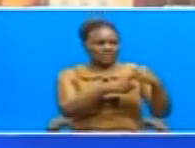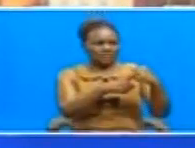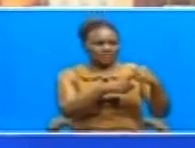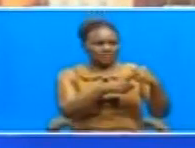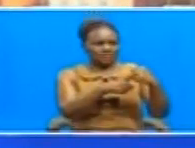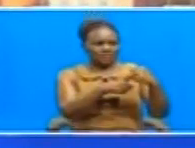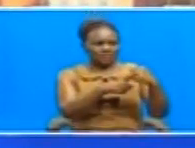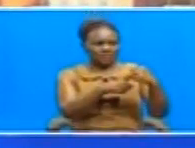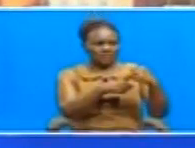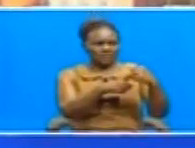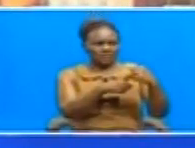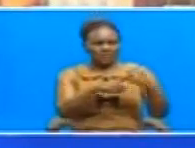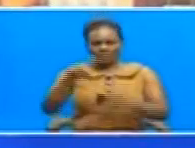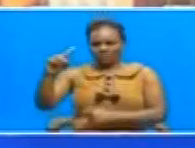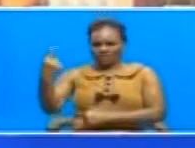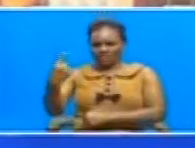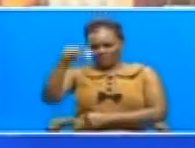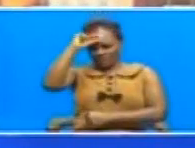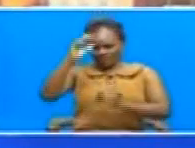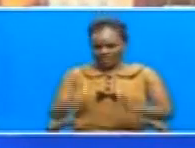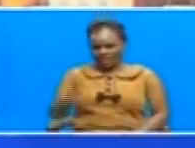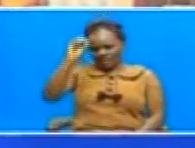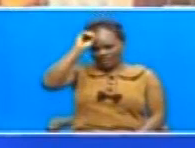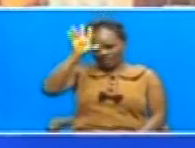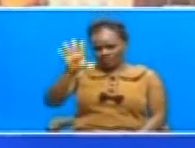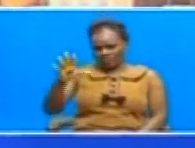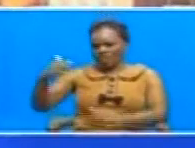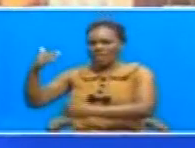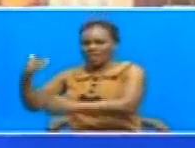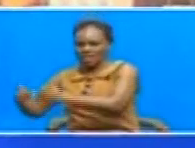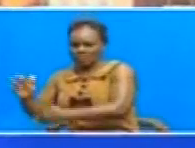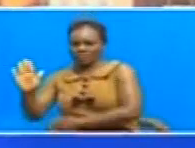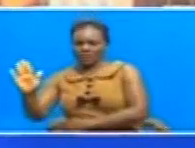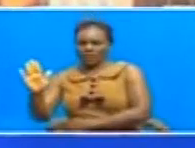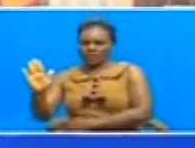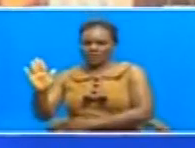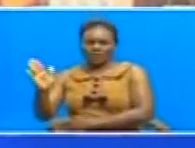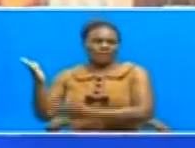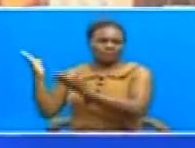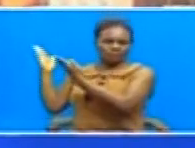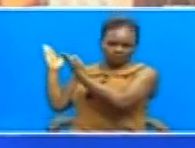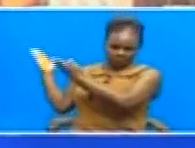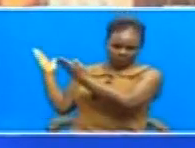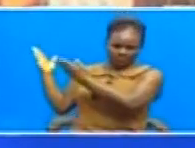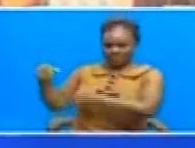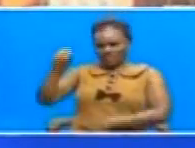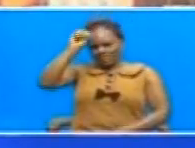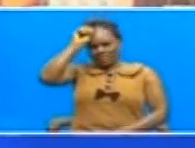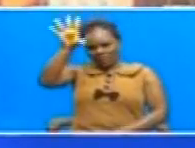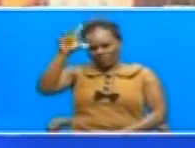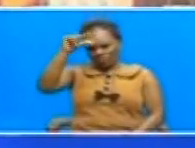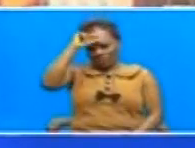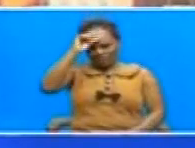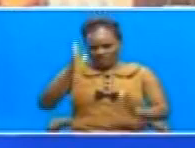have the first governor of Kiambu as your neighbor. William Kabogo Gitao, gavana wa kaunti ya Kiambu